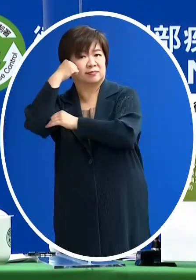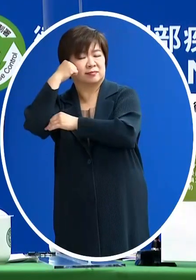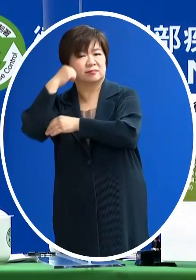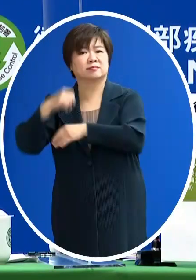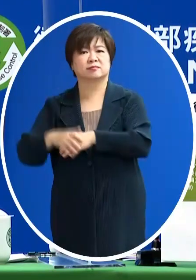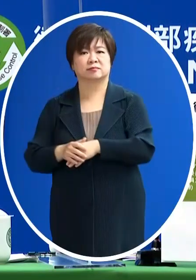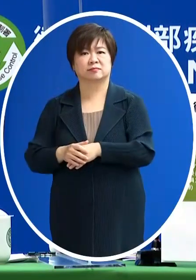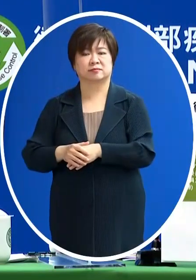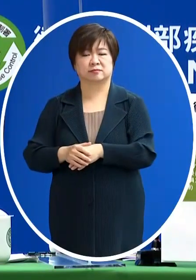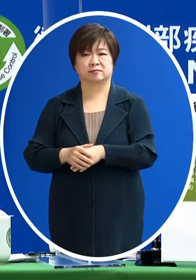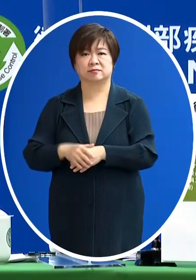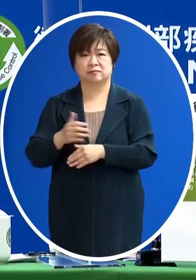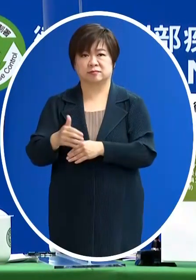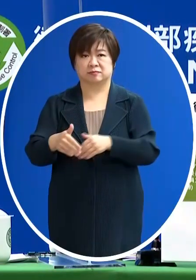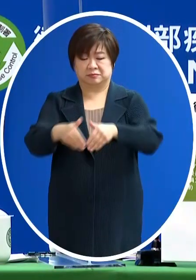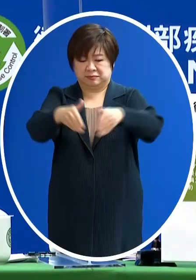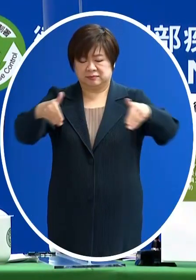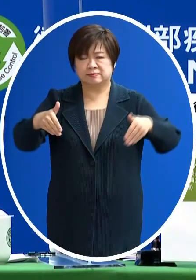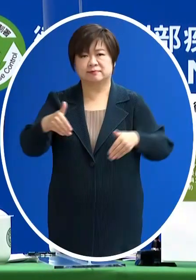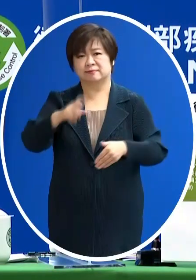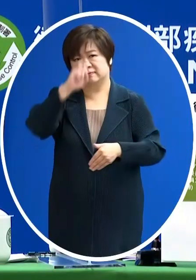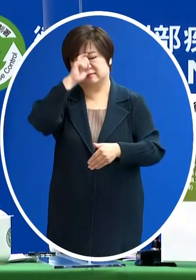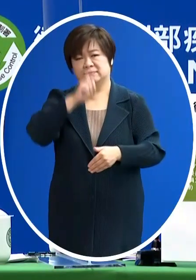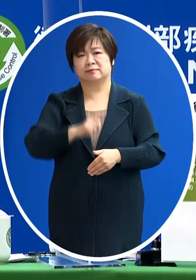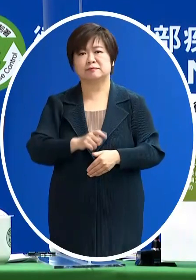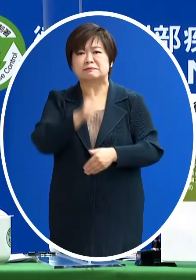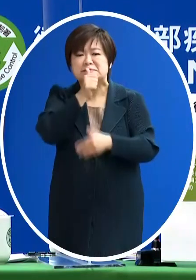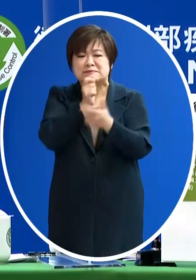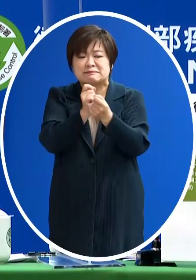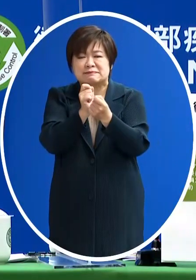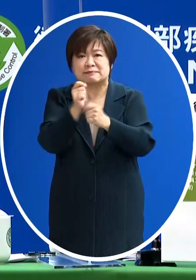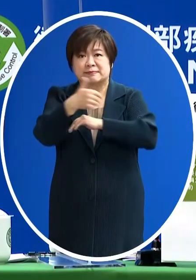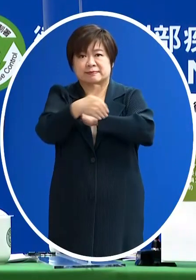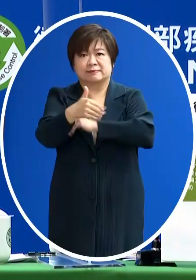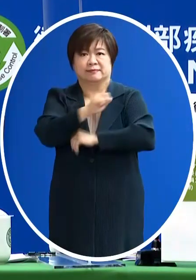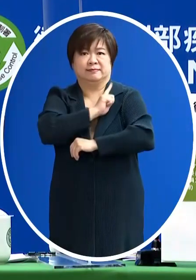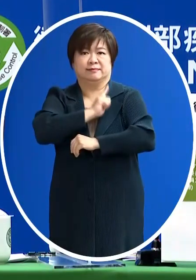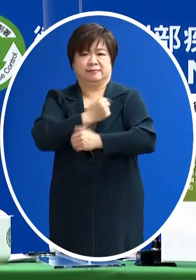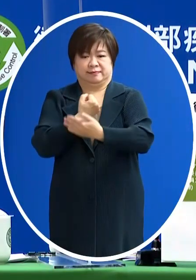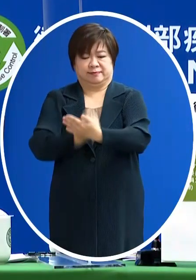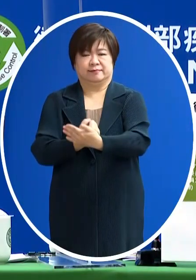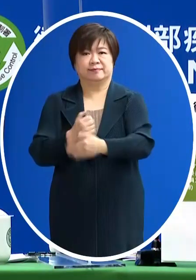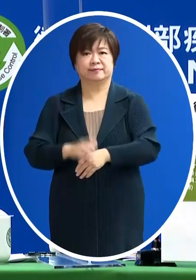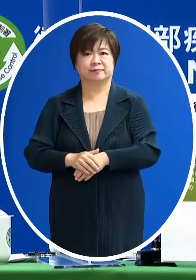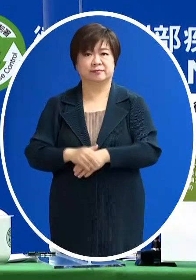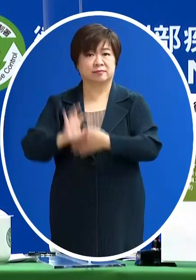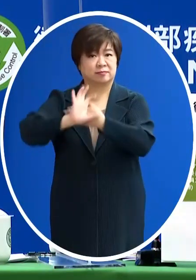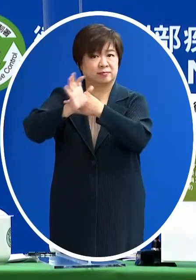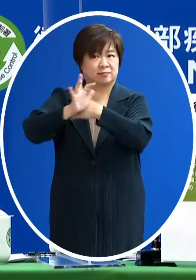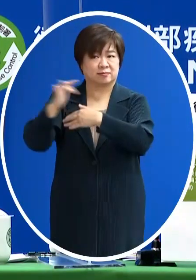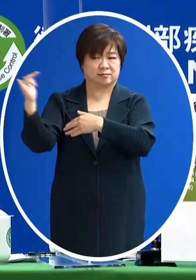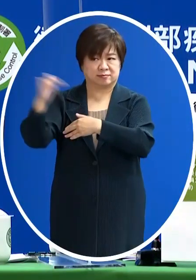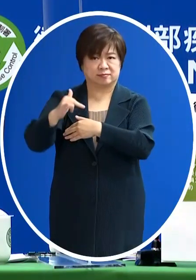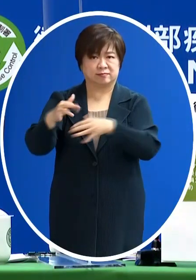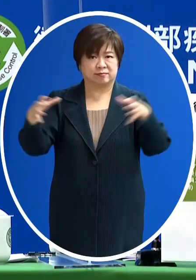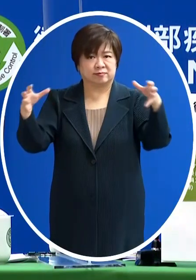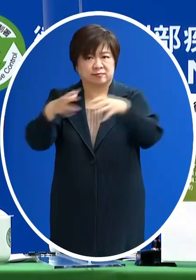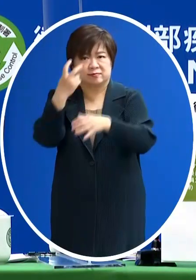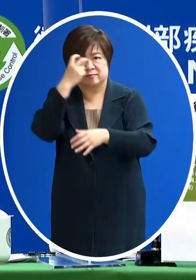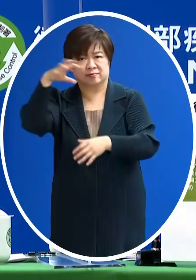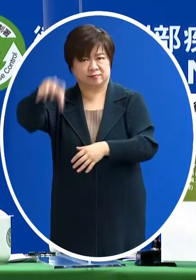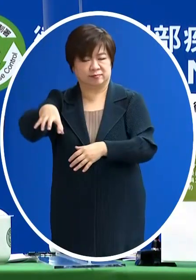尽量在地隔离，那集中检疫所对于境外这一入的尽量收在集中检疫